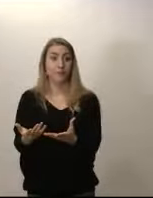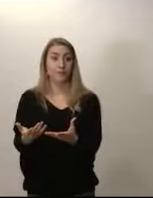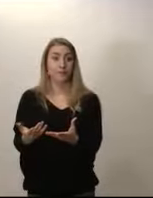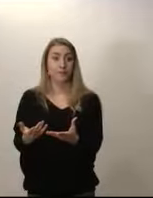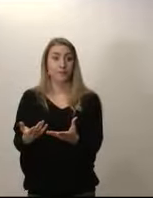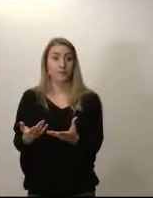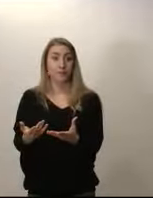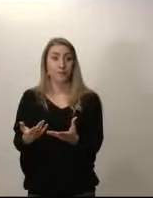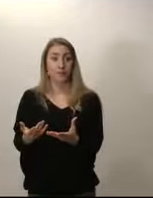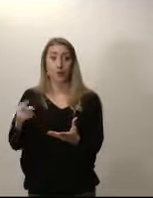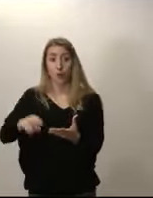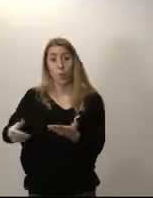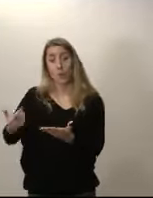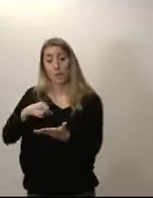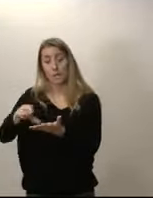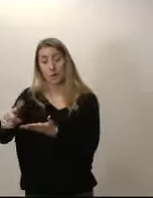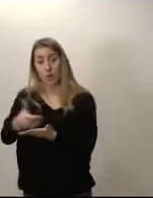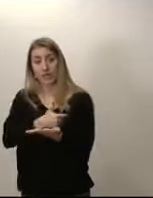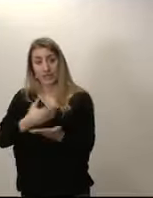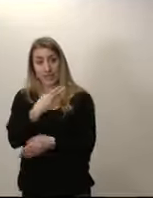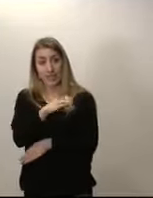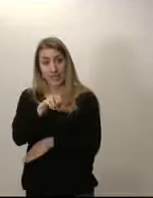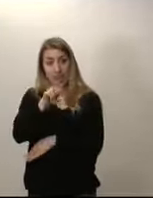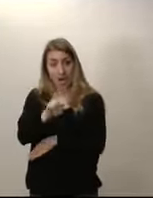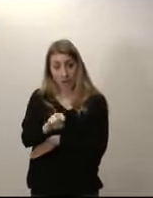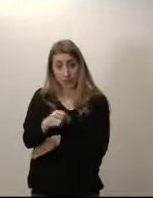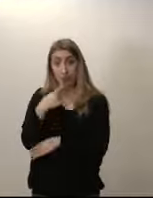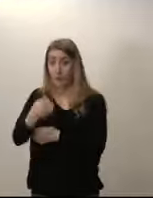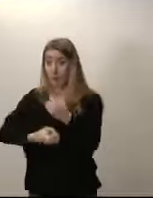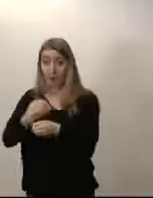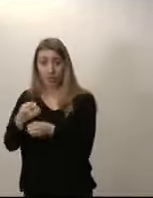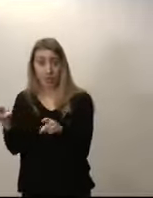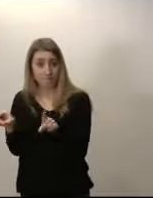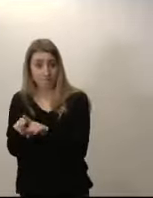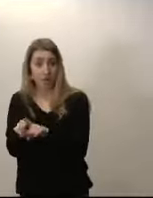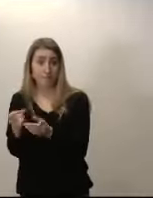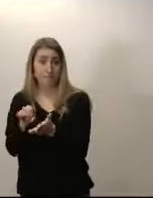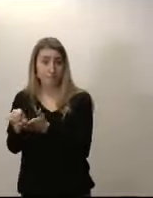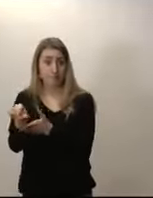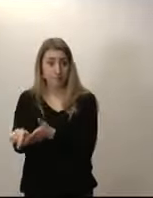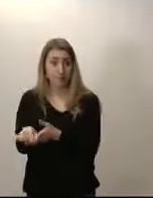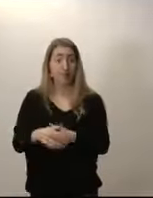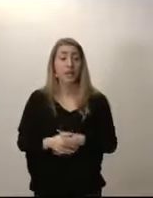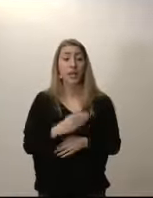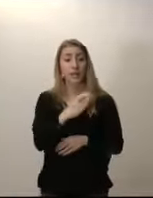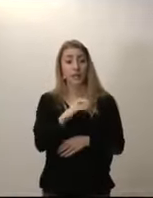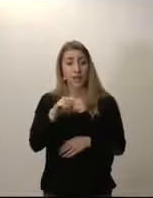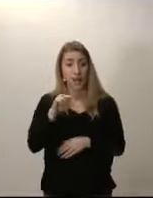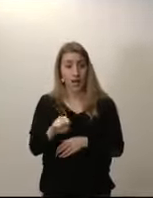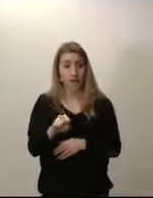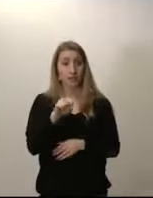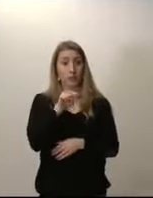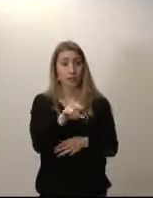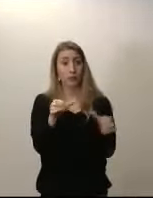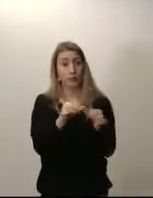le paiement des salaires par le CCAS en année N. Le CCAS a vendu un